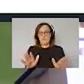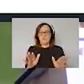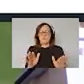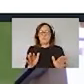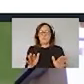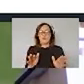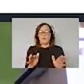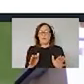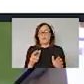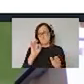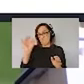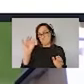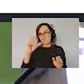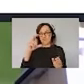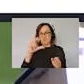pojawia mi się